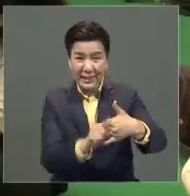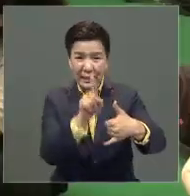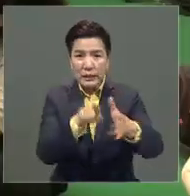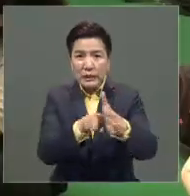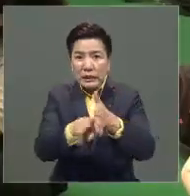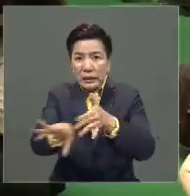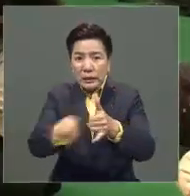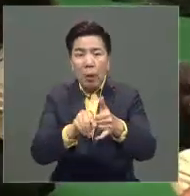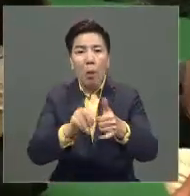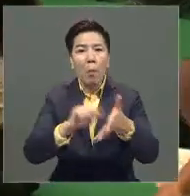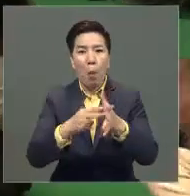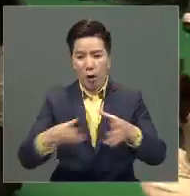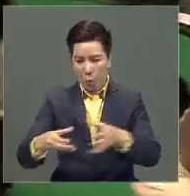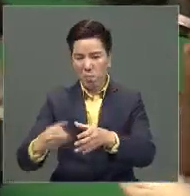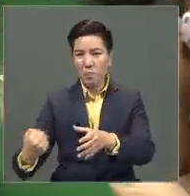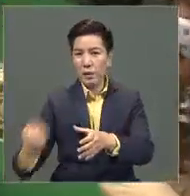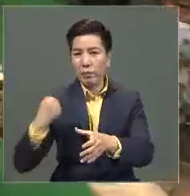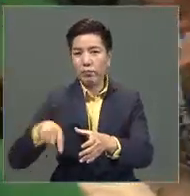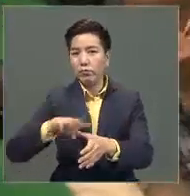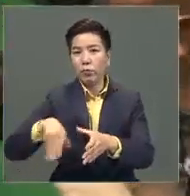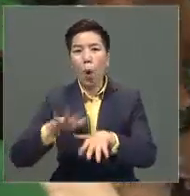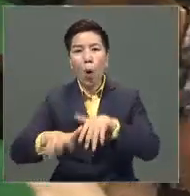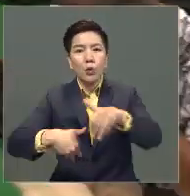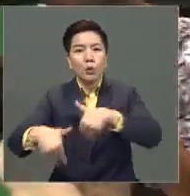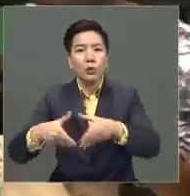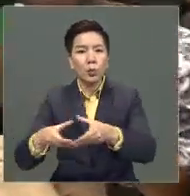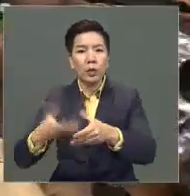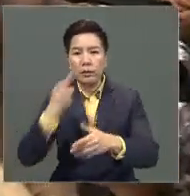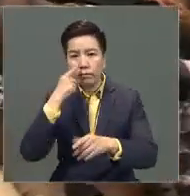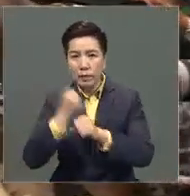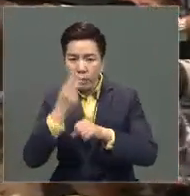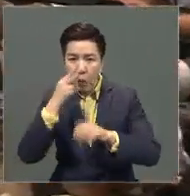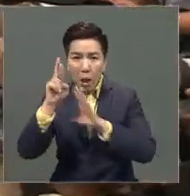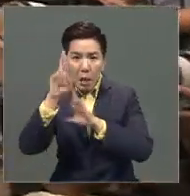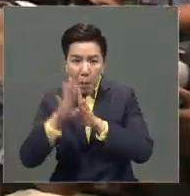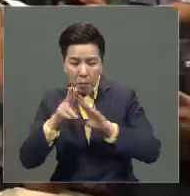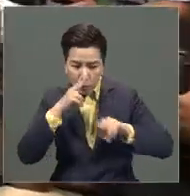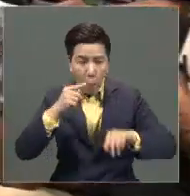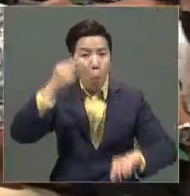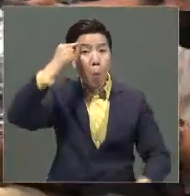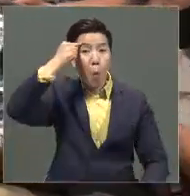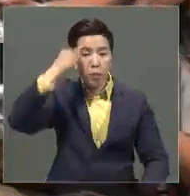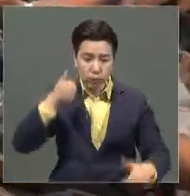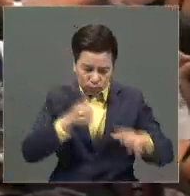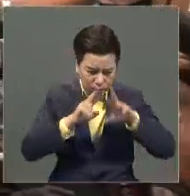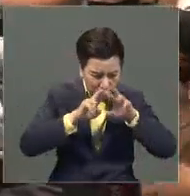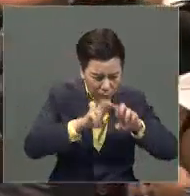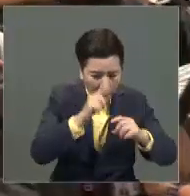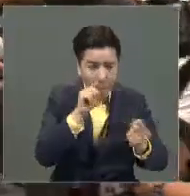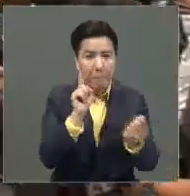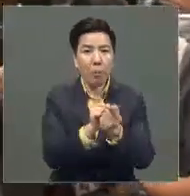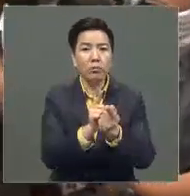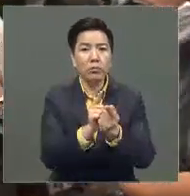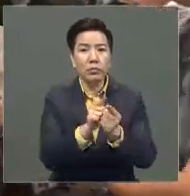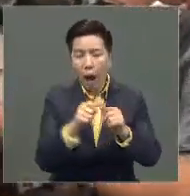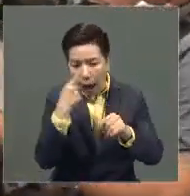เป็นความเข้มแข็งของพื้นที่ซึ่งเป็นผู้ที่แอคทีเวตระบบรู้แล้วก็ตรวจเข้าไปจนเจอแล้วไม่ลดละ